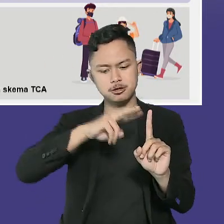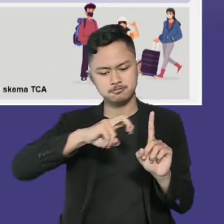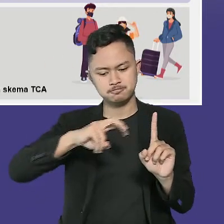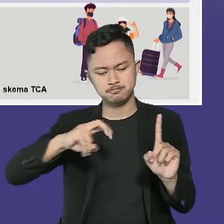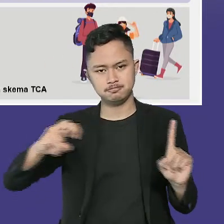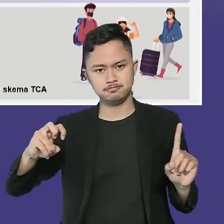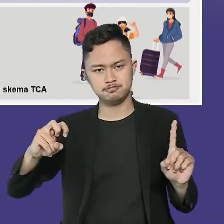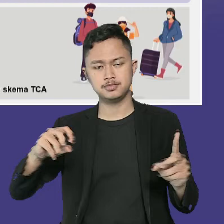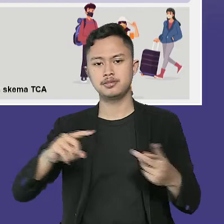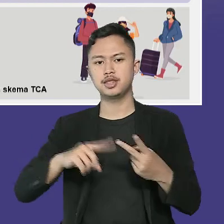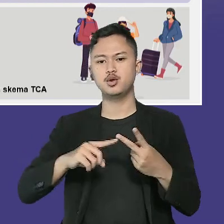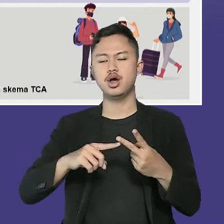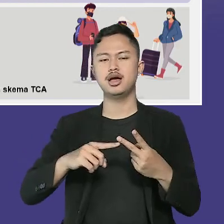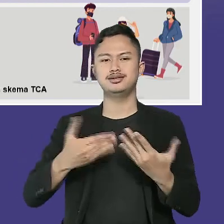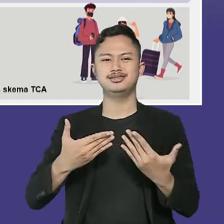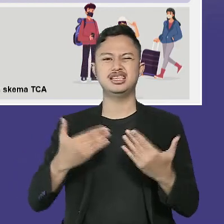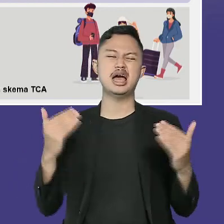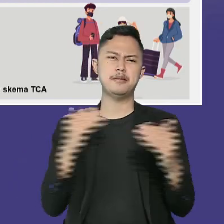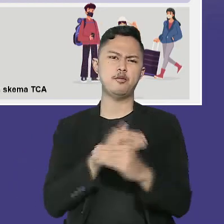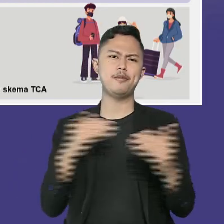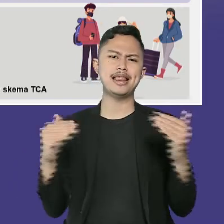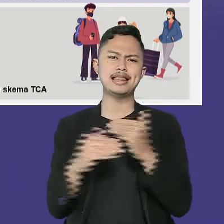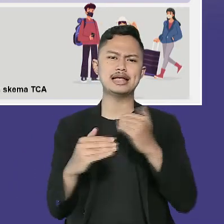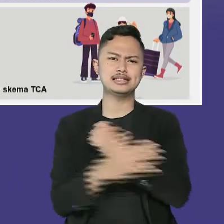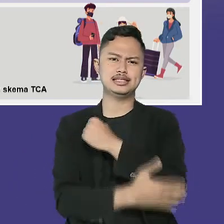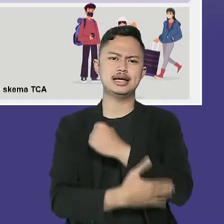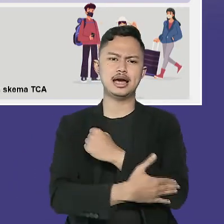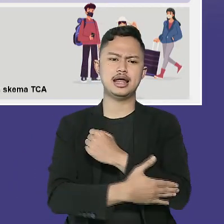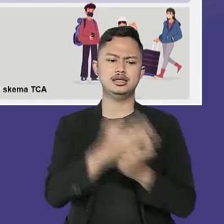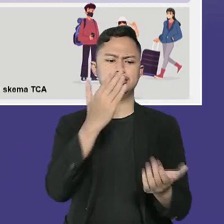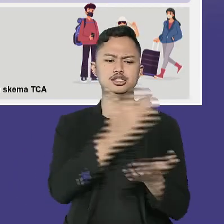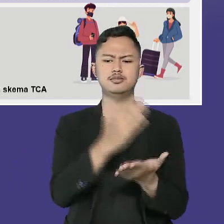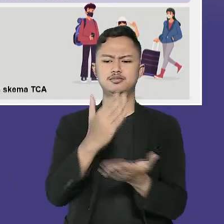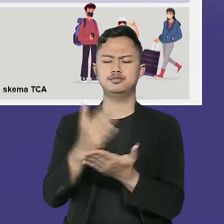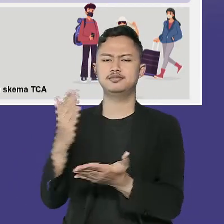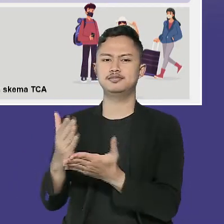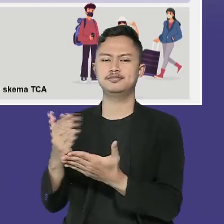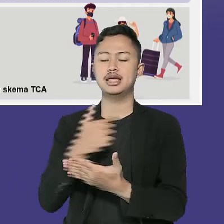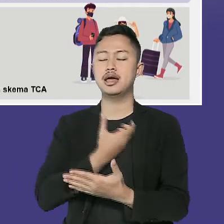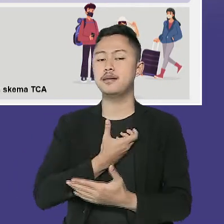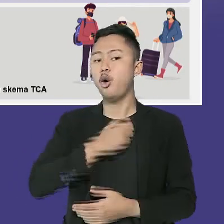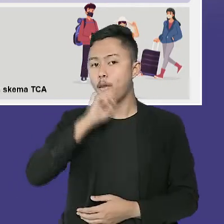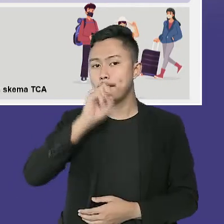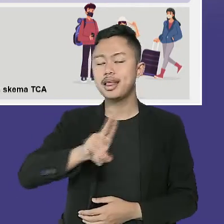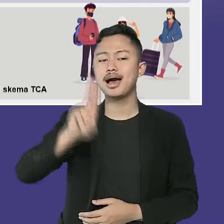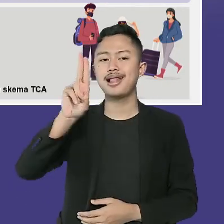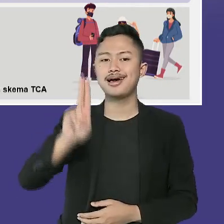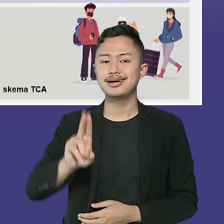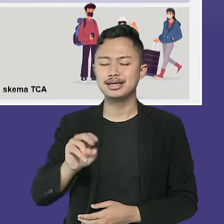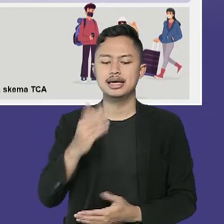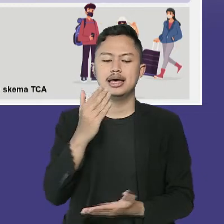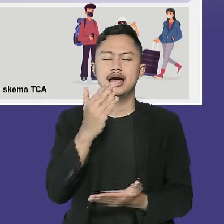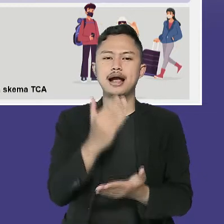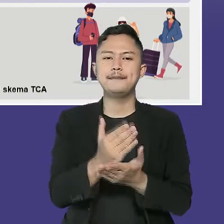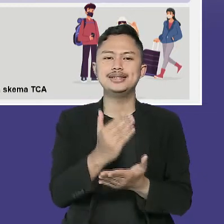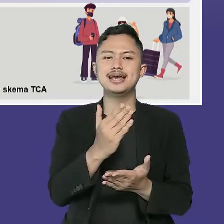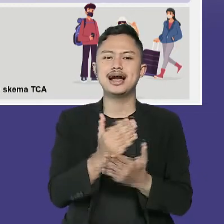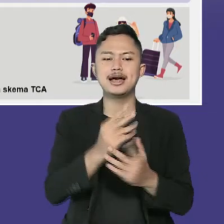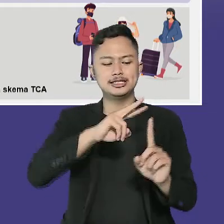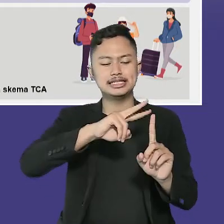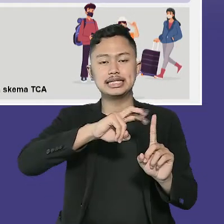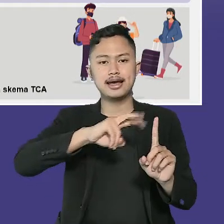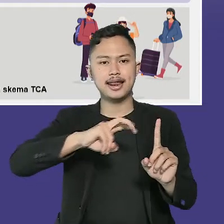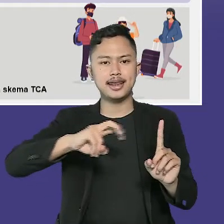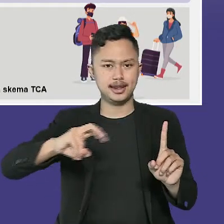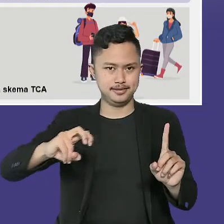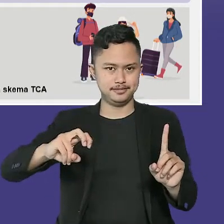serta pengendalian arus mobilitas dalam negeri. Saya tekankan kembali bahwa kebijakan screening, salah